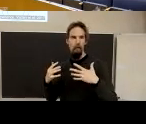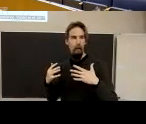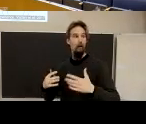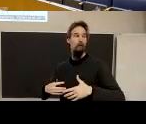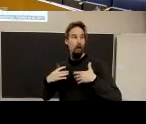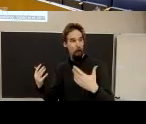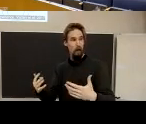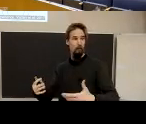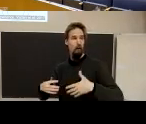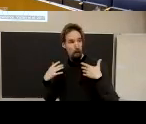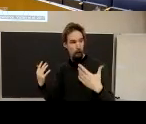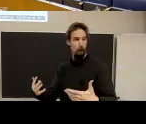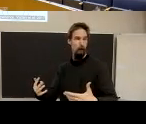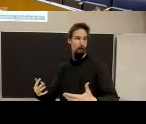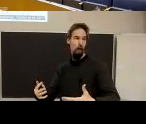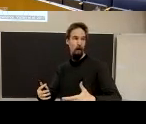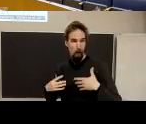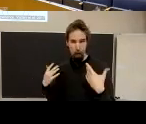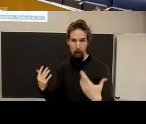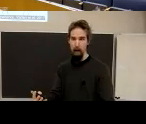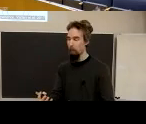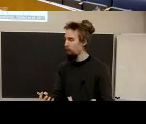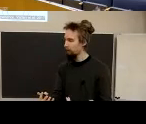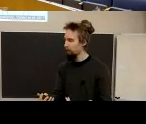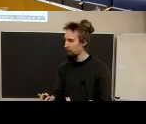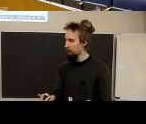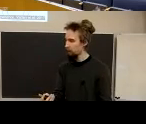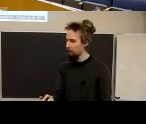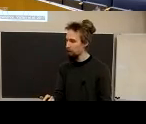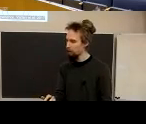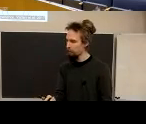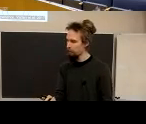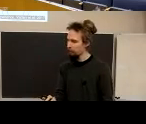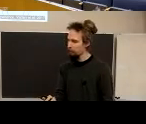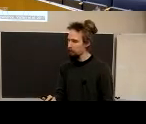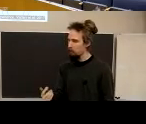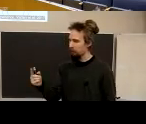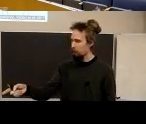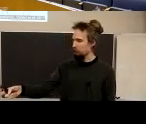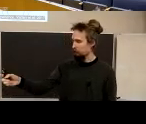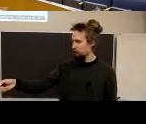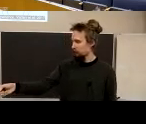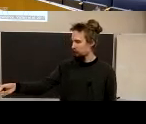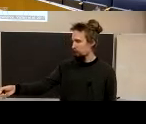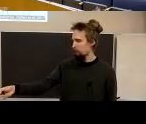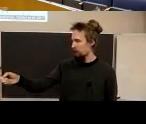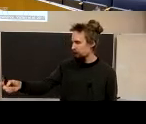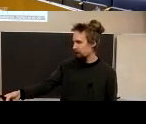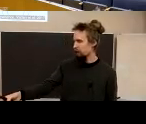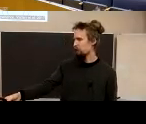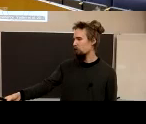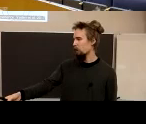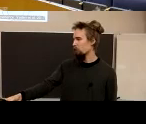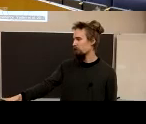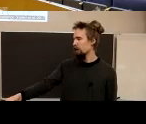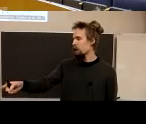itsemme vaikka osana yhteisöä, osana yhteiskuntaa, osana maailmaa ja niin edelleen. Myös erottaisin tämmöiset